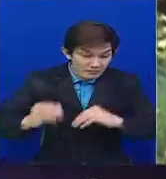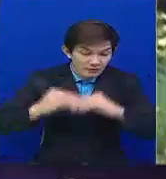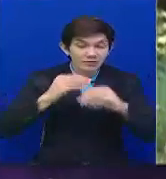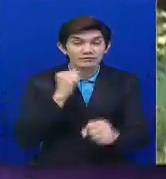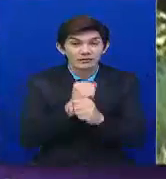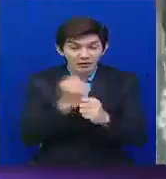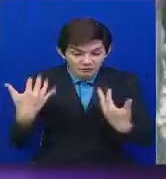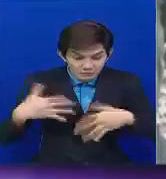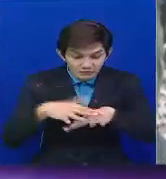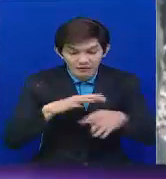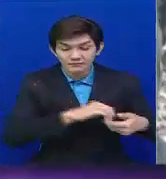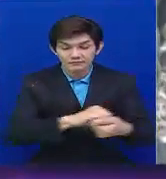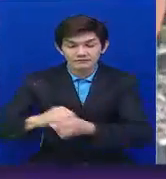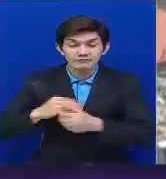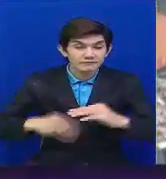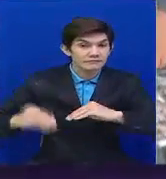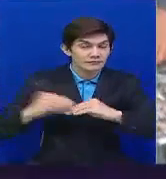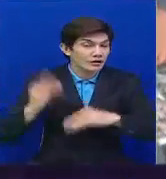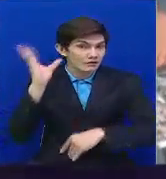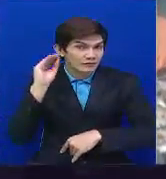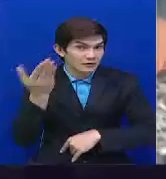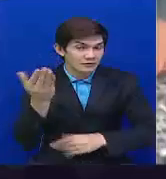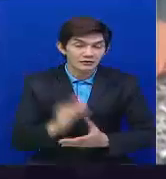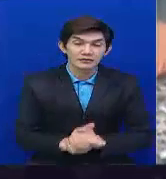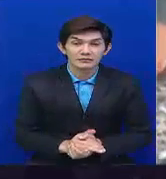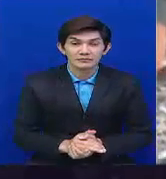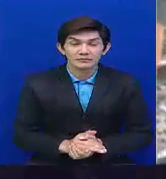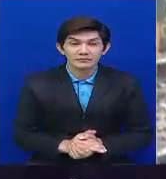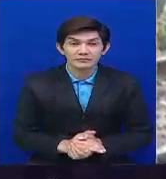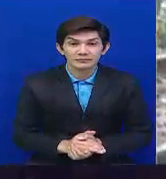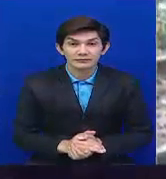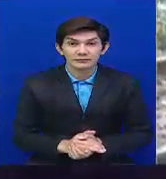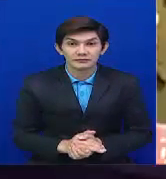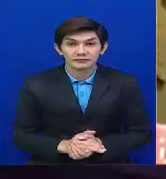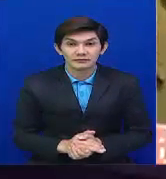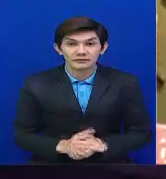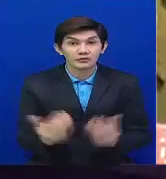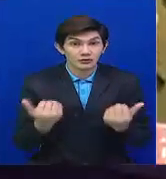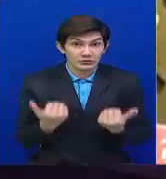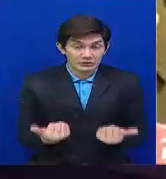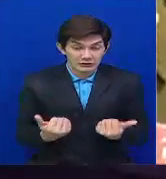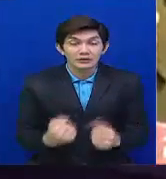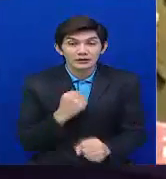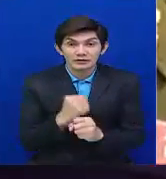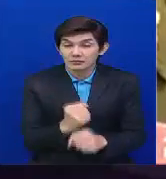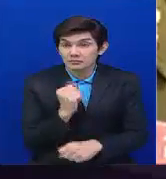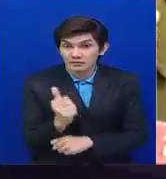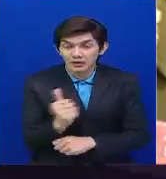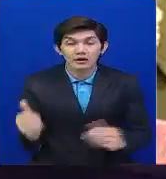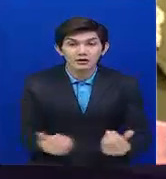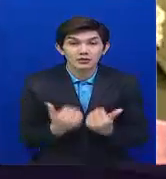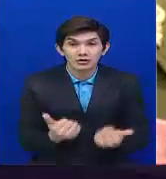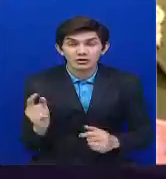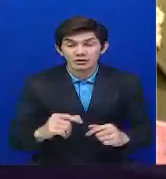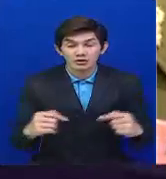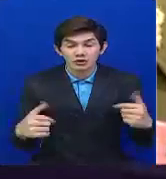ร่วมกันให้มากขึ้นไปฟังประเด็นนี้จากท่านรองนายกรัฐมนตรีกันค่ะ นะครับตรงนี้ต้องทำให้ได้ซึ่งอันนี้ทางท่